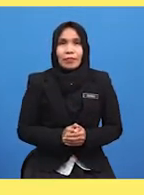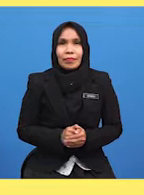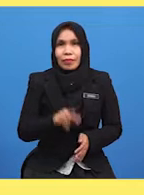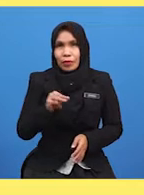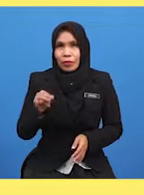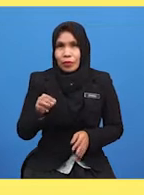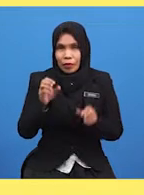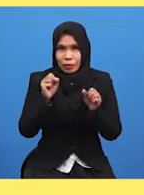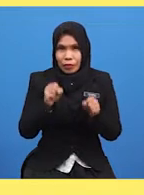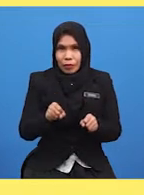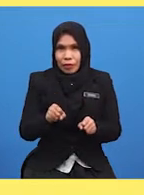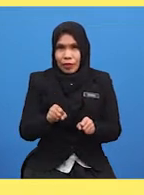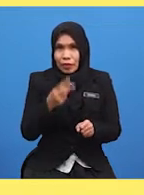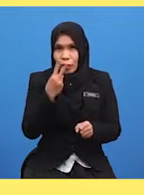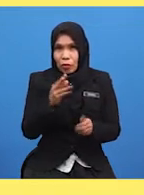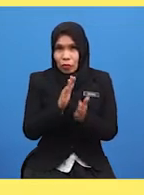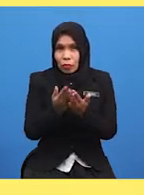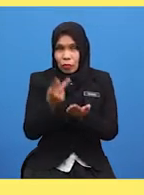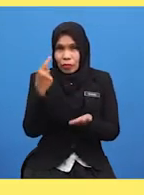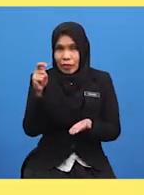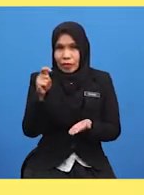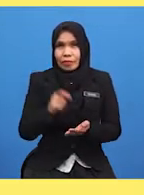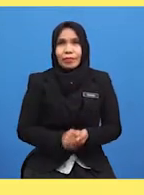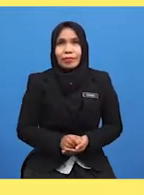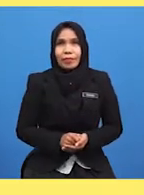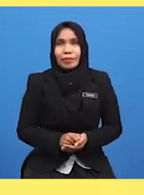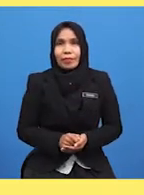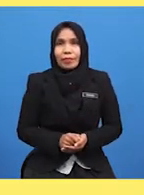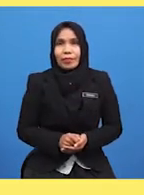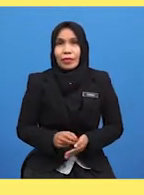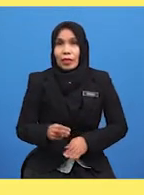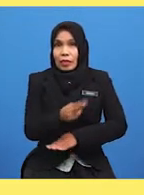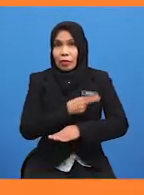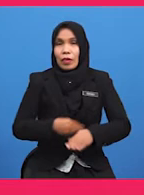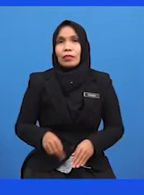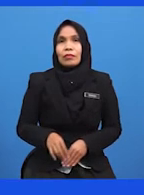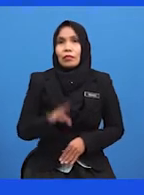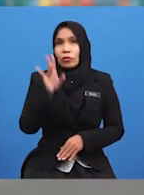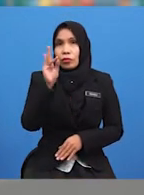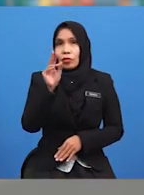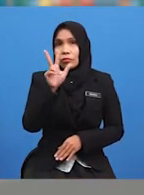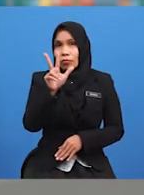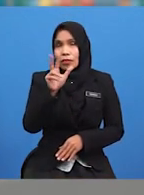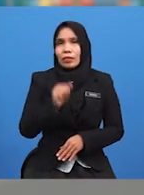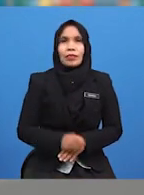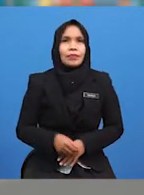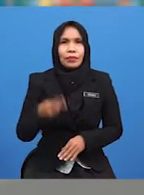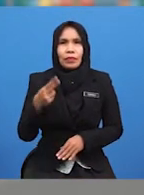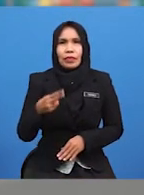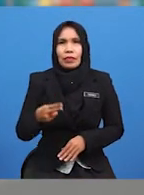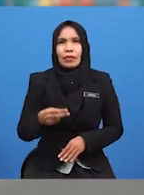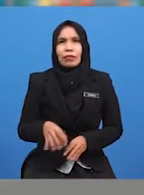murid-murid juga boleh merujuk kutek sejarah masing-masing pada halaman 73 sejarah ngajak kita